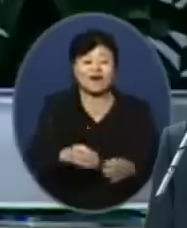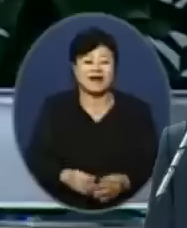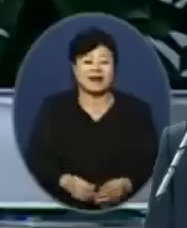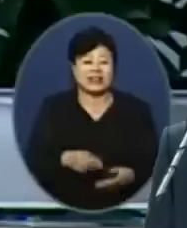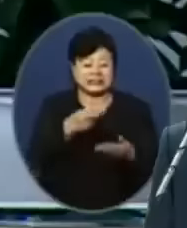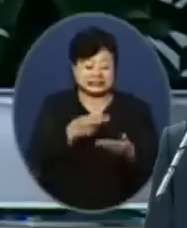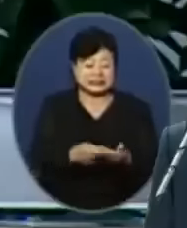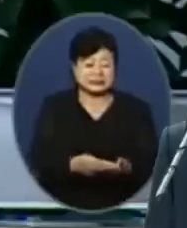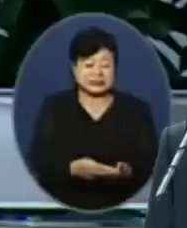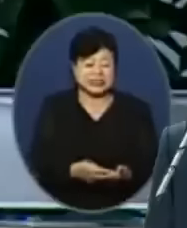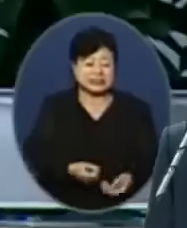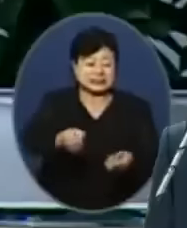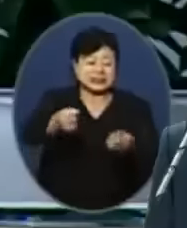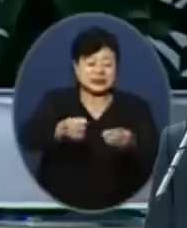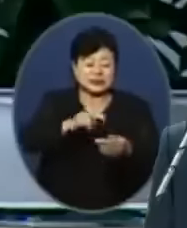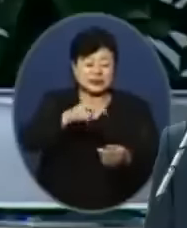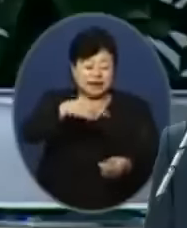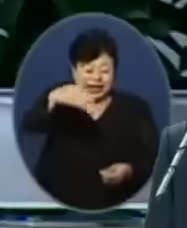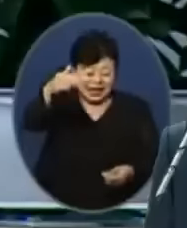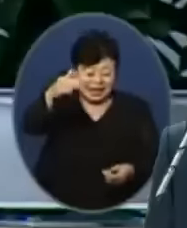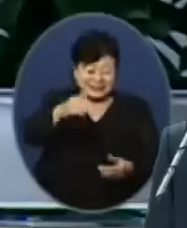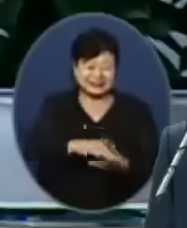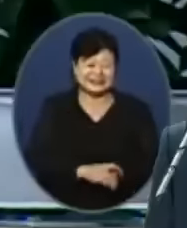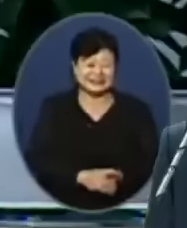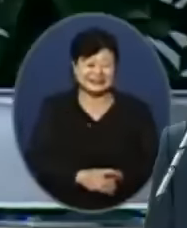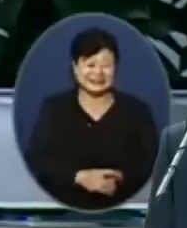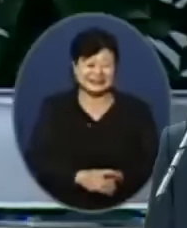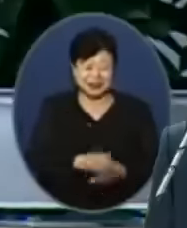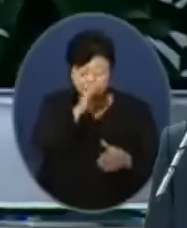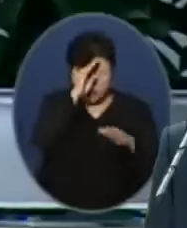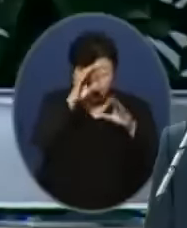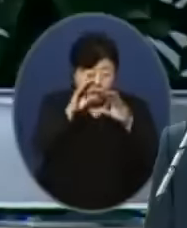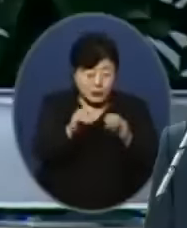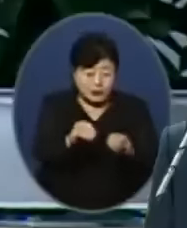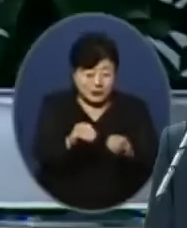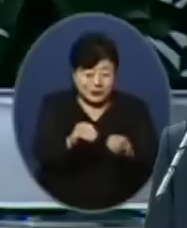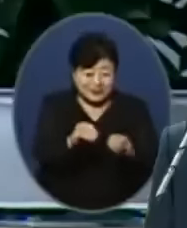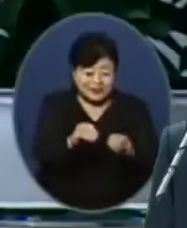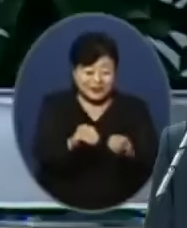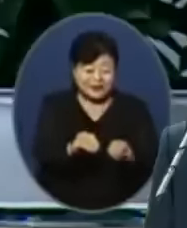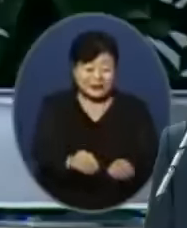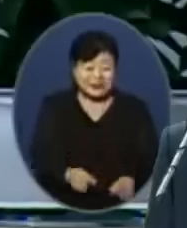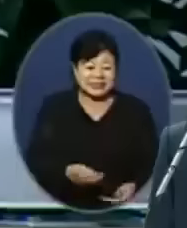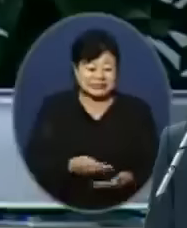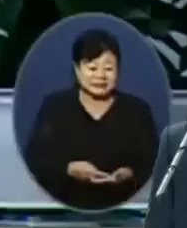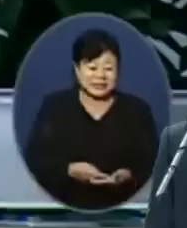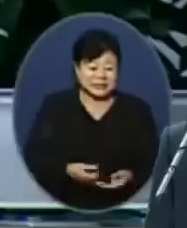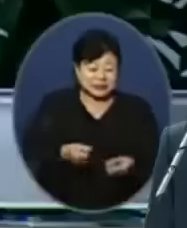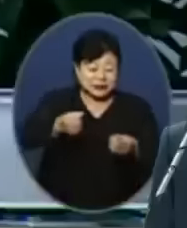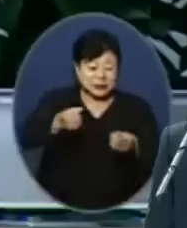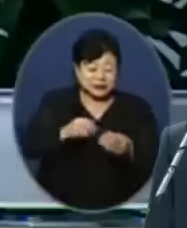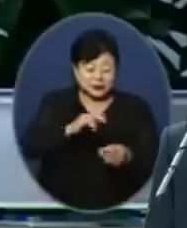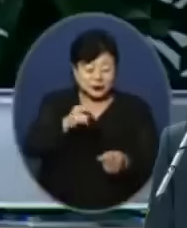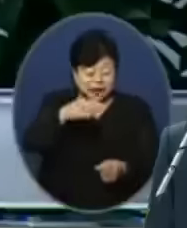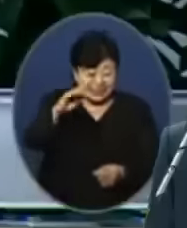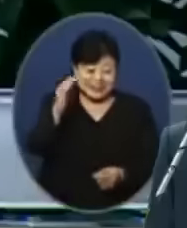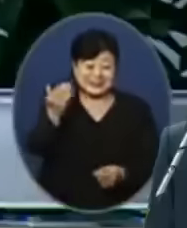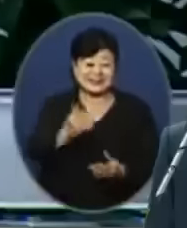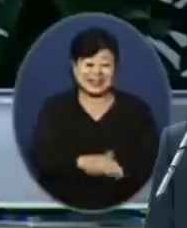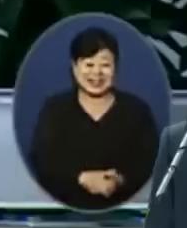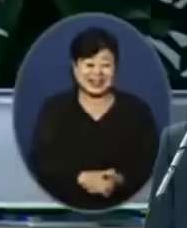침상을 들고 집으로 돌아가라. 즉시 나와서 침상을 들고 집으로 돌아가게 된